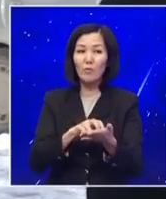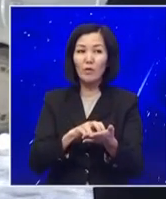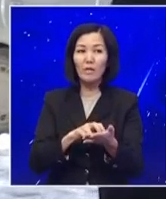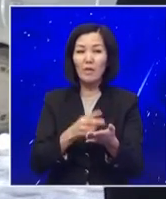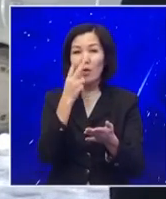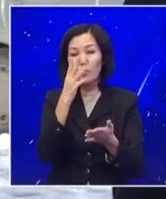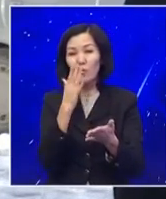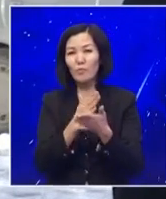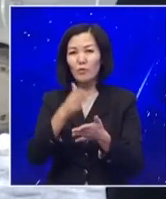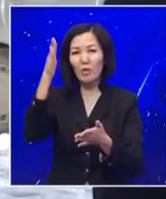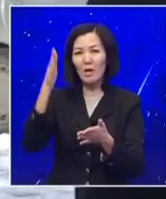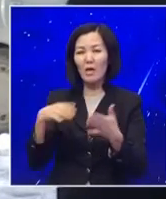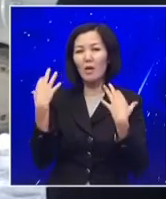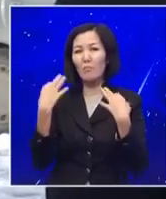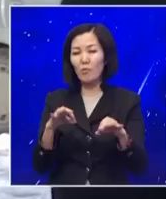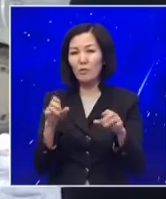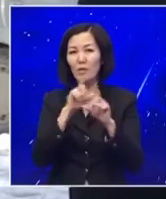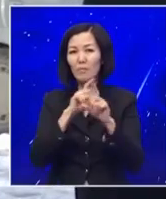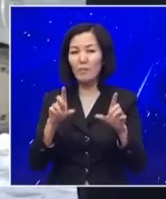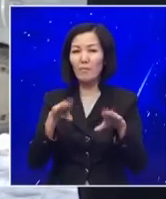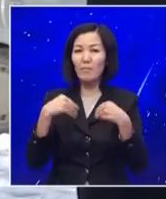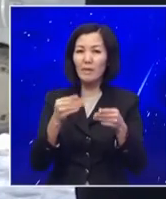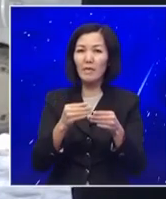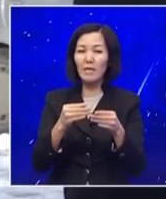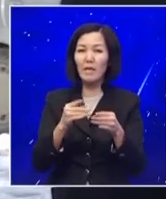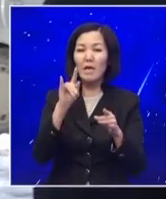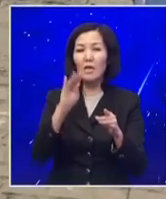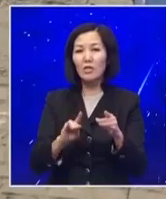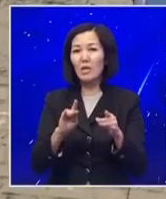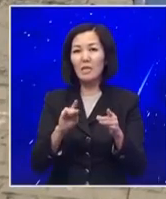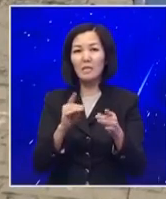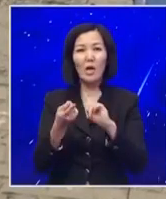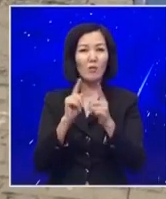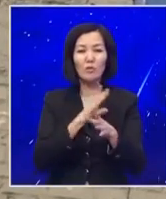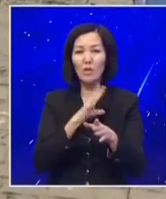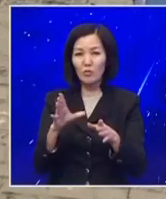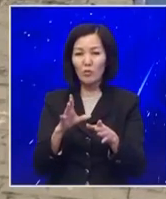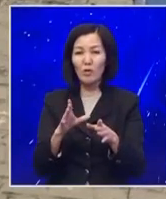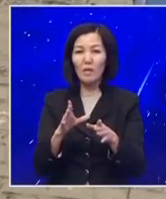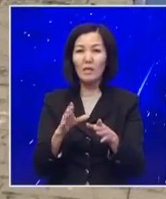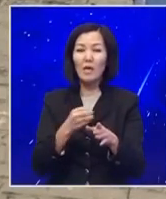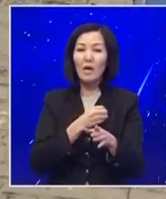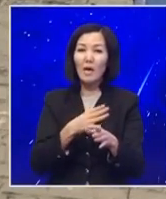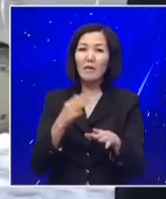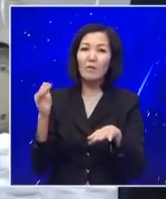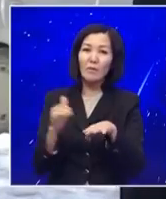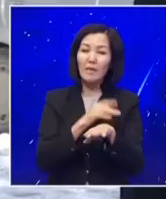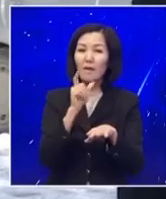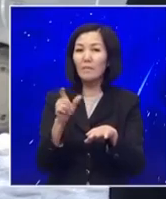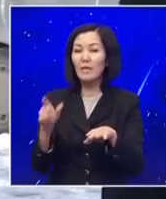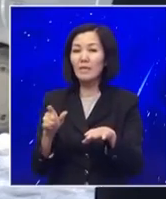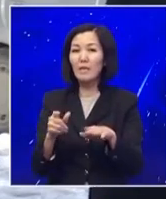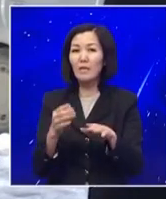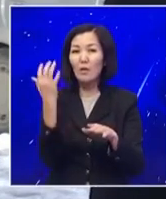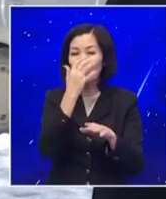тұрғандарыңыздай қабырғалары қаңырап тұр. Мекеме қолданысқа берілгелі жиһаздары да ауыспады. Қайырымды жандардан көмек сұраймыз. Көру қабілеті бұзылған